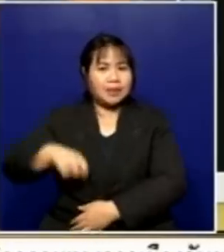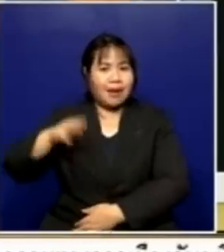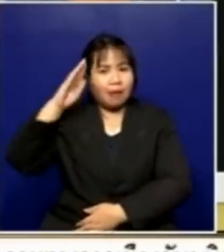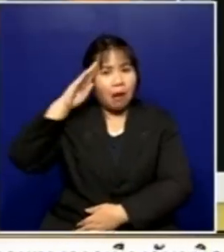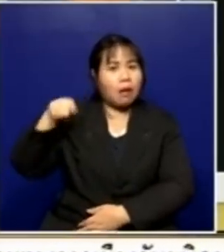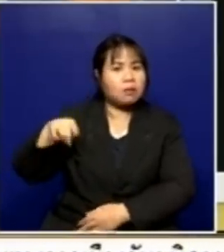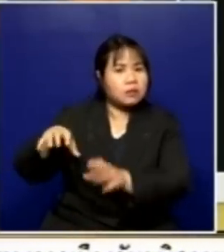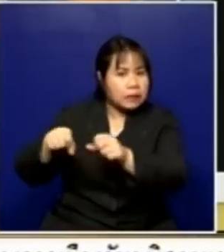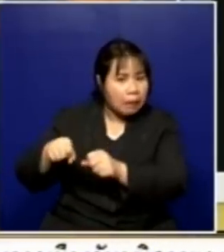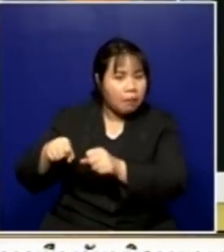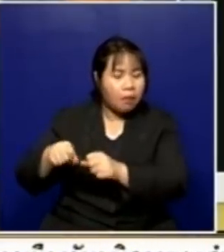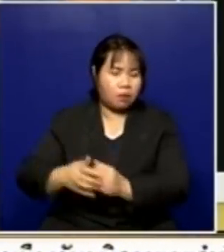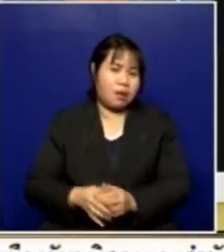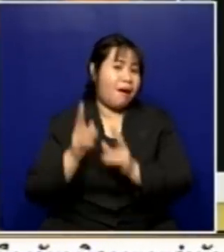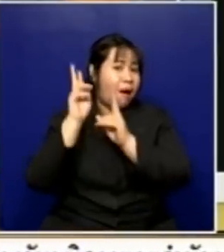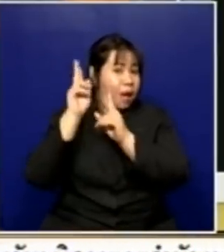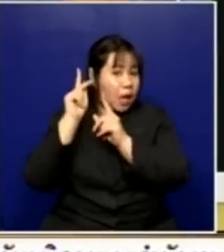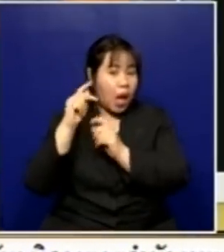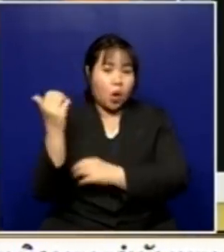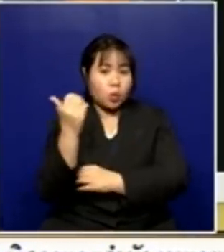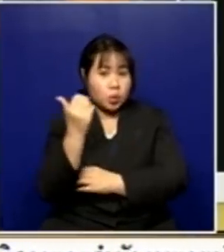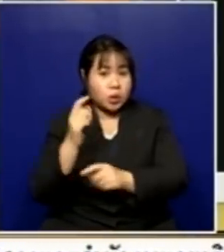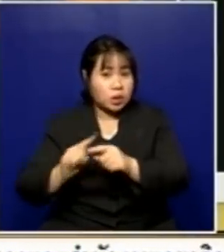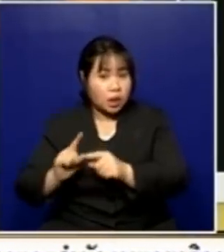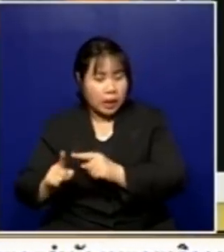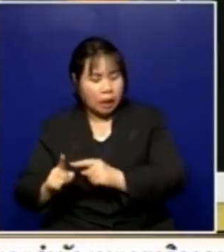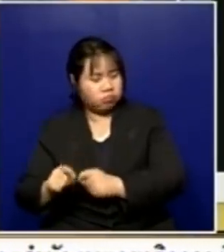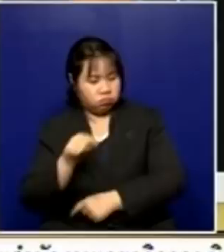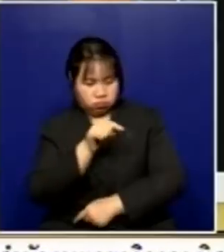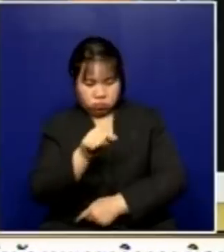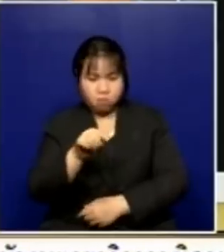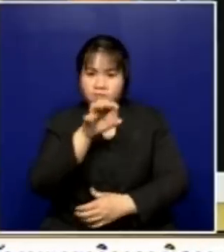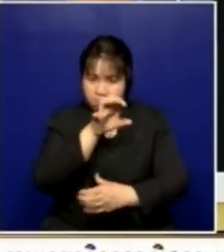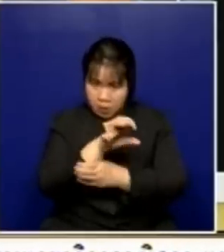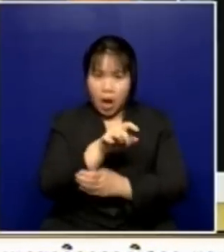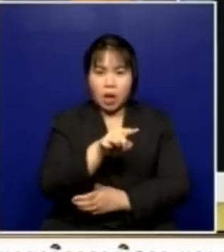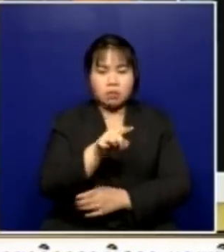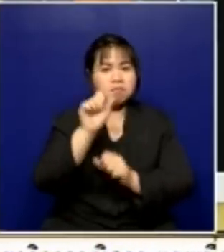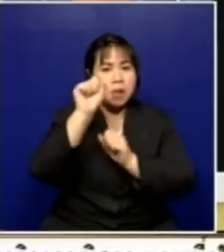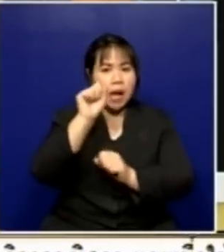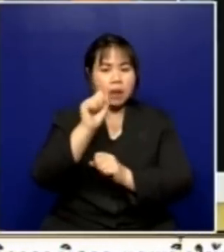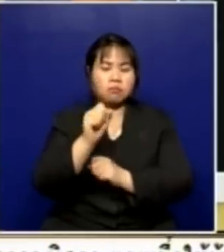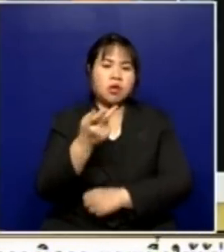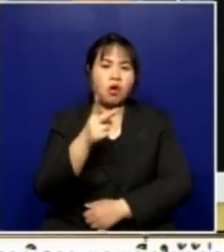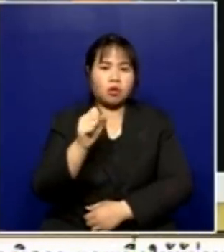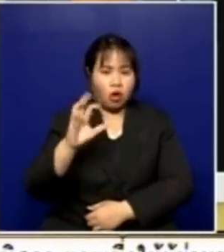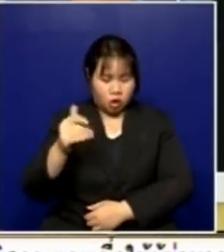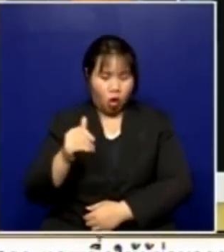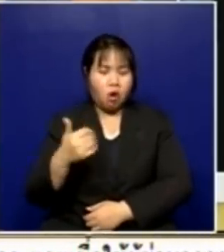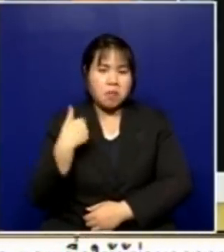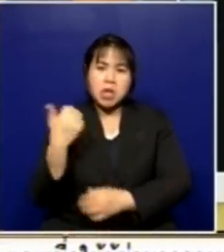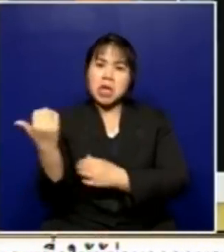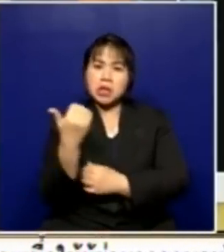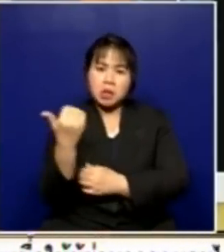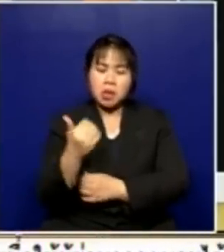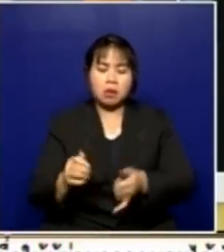ี่สื่อมวชนทกแห่งทีวีวิทยุถูบงครับตามปกาศทองคอสช.ให้ต้องถ่ายทอดสดรายการทคนมา